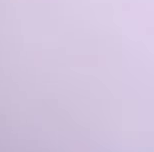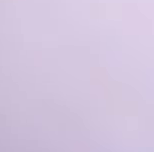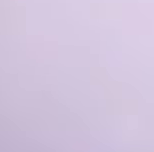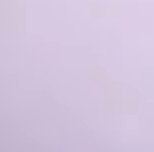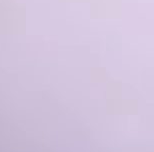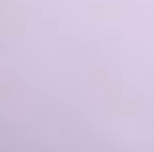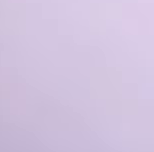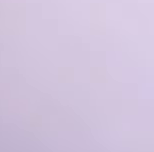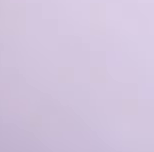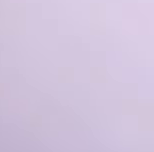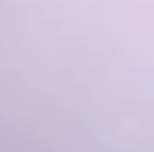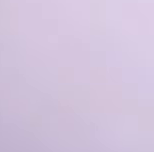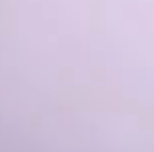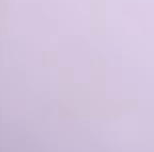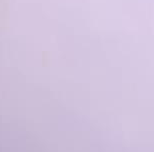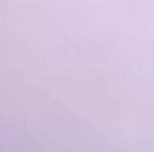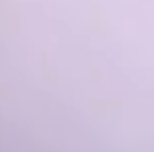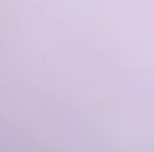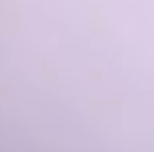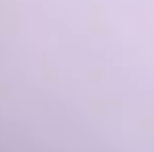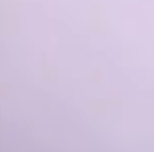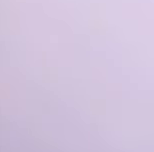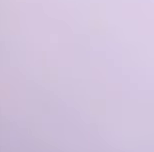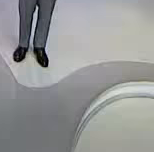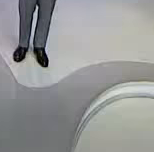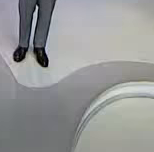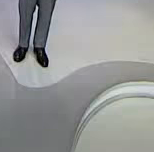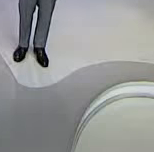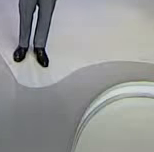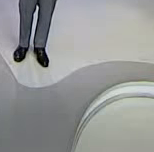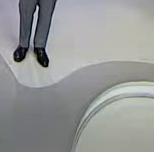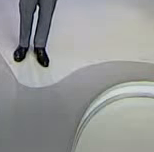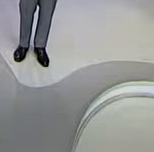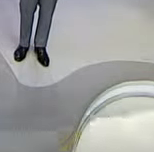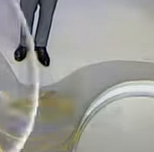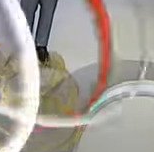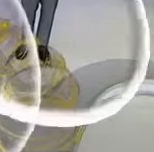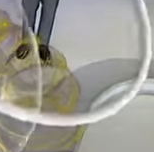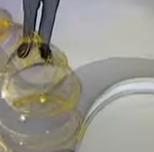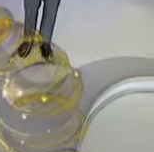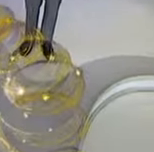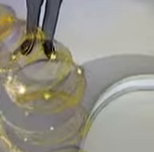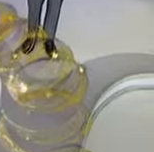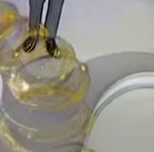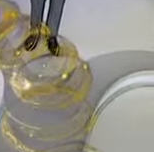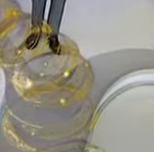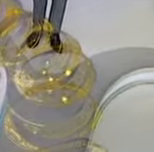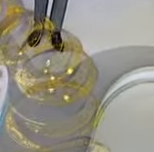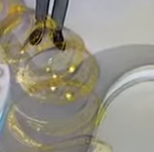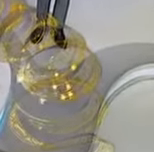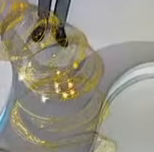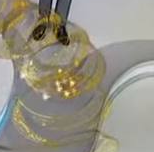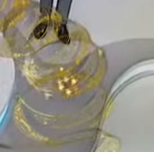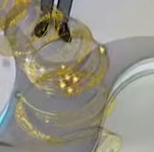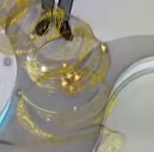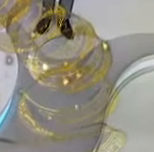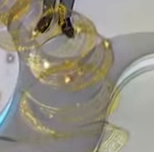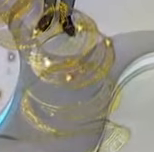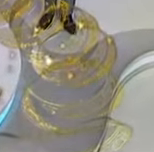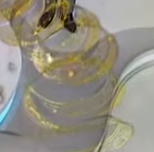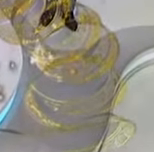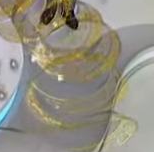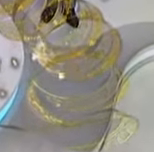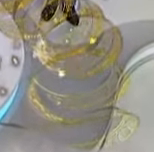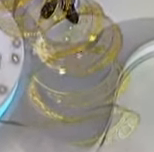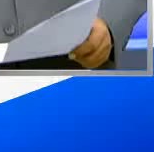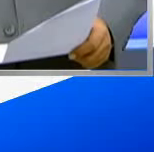At yan ang mga balita ngayong Miyerkules. Ako po si Mel Tianco. Mga kapuso, 74 na araw na lang Pasko